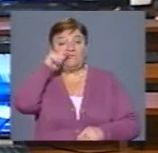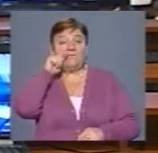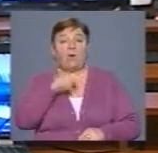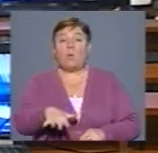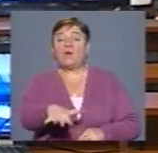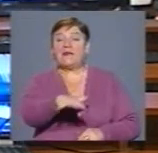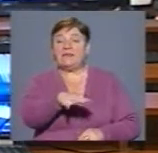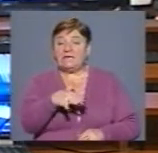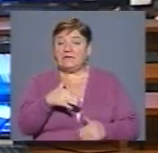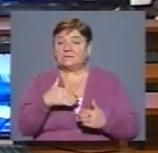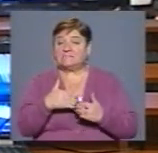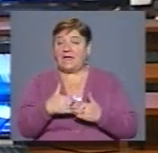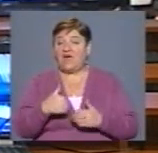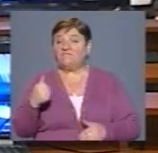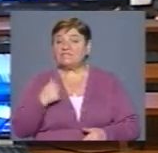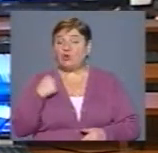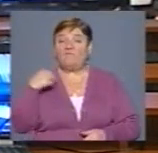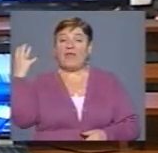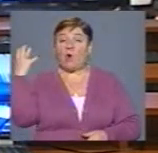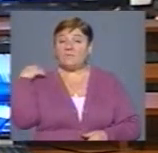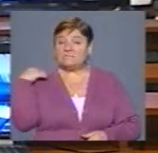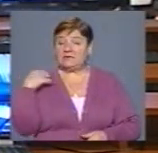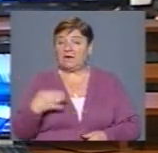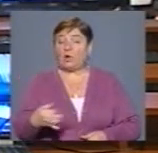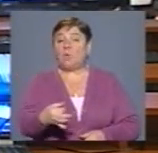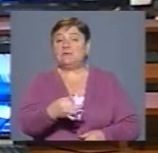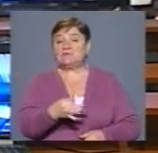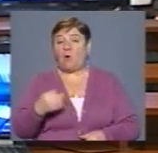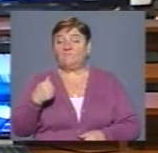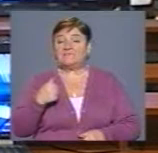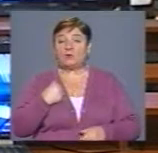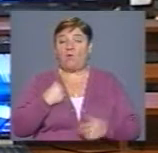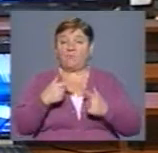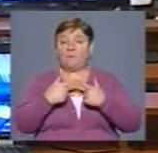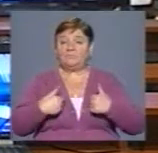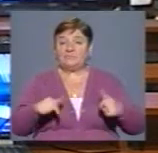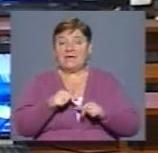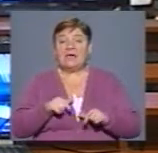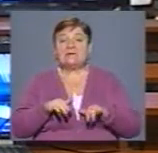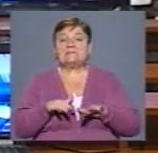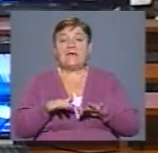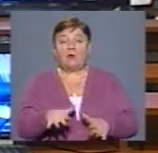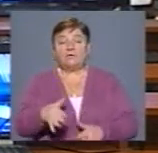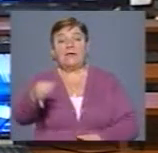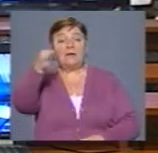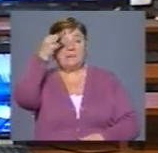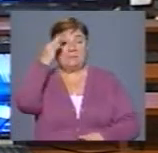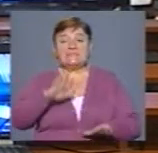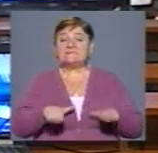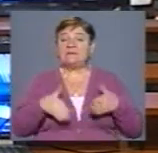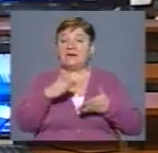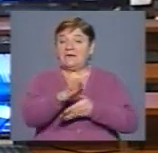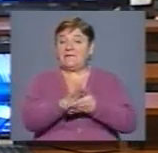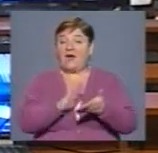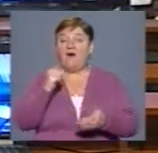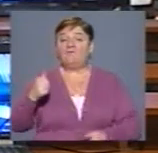новорічних свят. Про це повідомив військовий комісар обласного військового комісаріату Богдан Черемійський. Заходи пов'язані, нагадаємо, з введенням воєнного